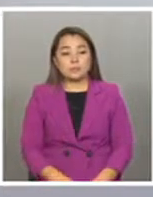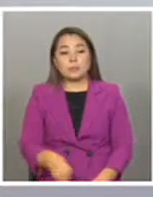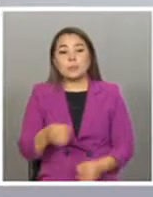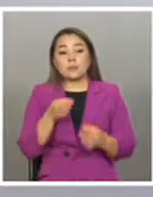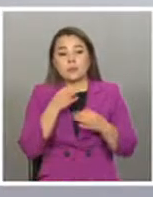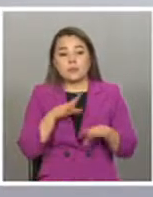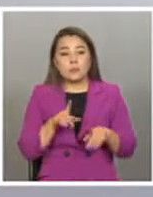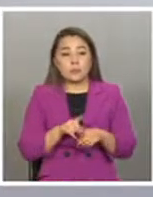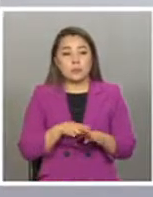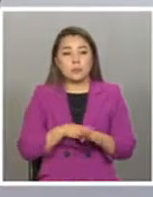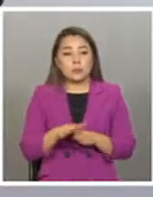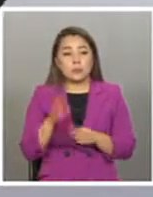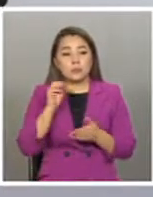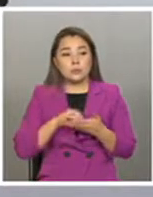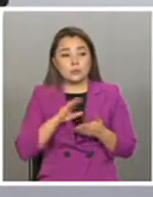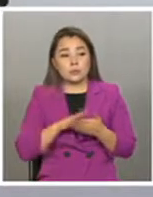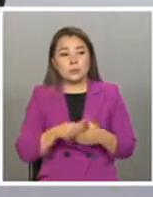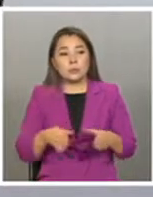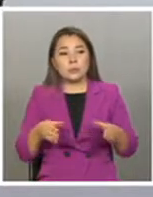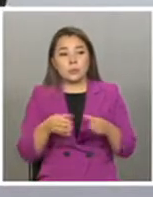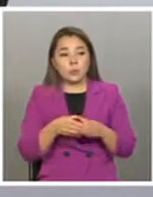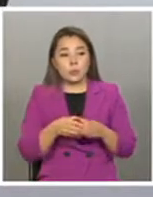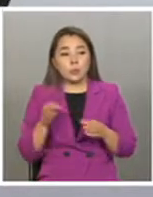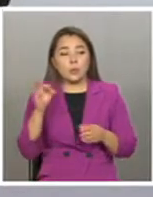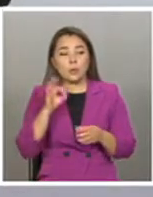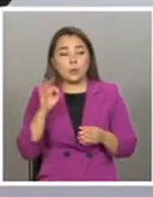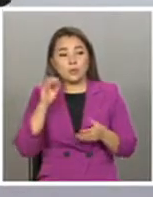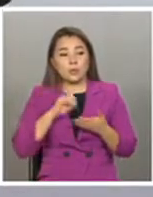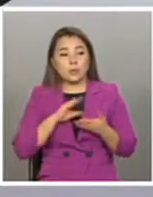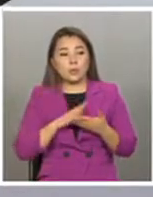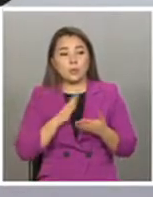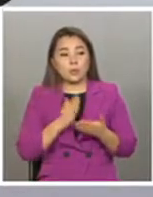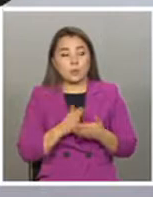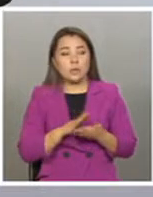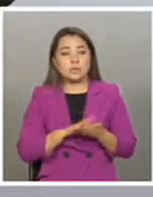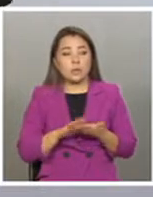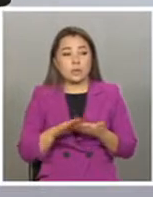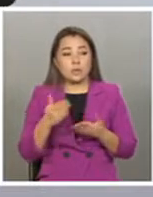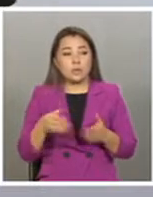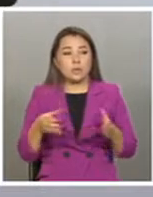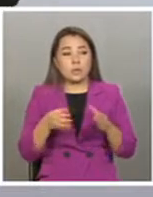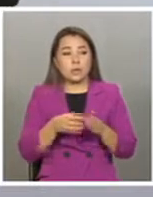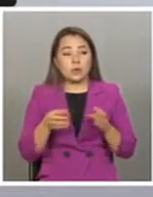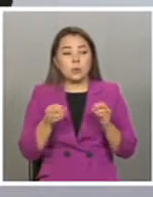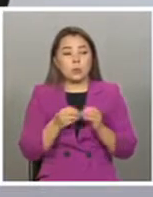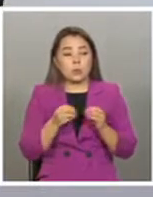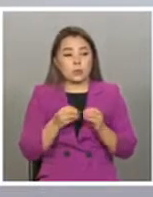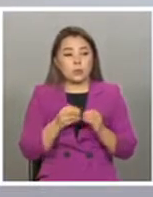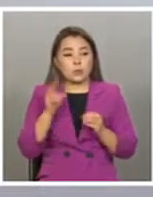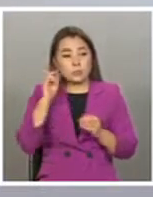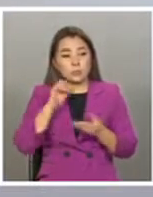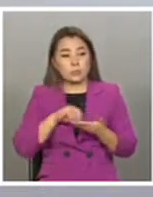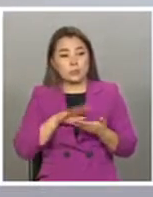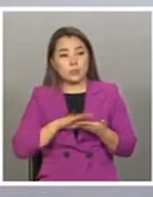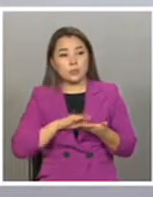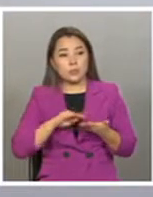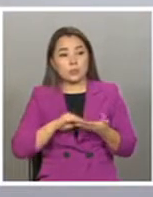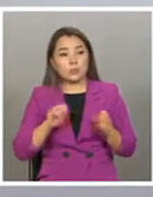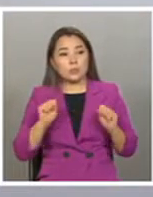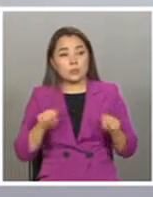бүтін санды периодында 0 цифры ғана болатын таза периодты ондық бөлшек түрінде жазуға болады.